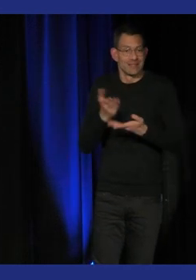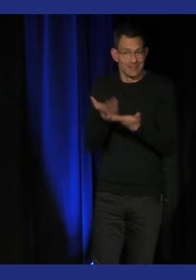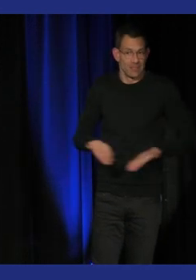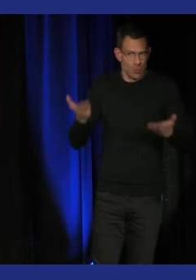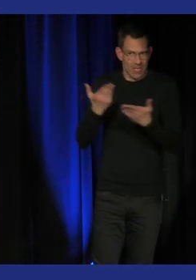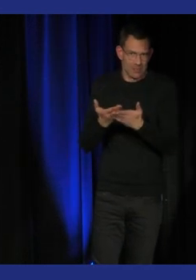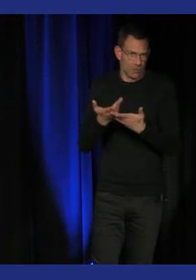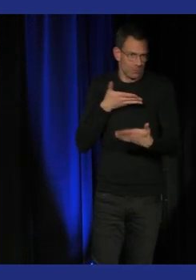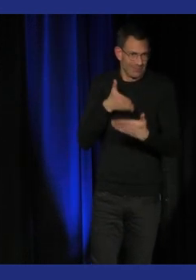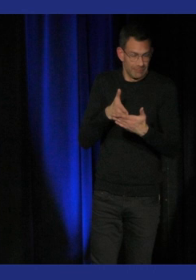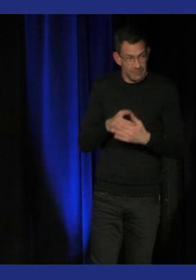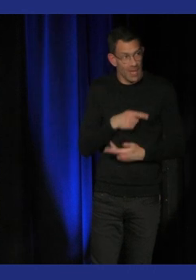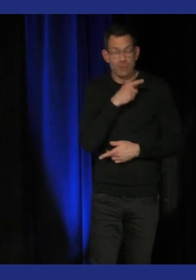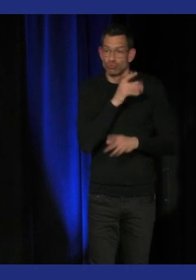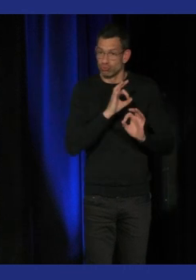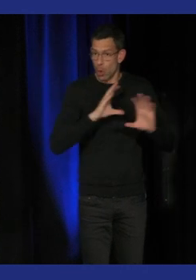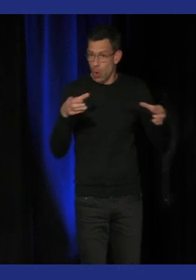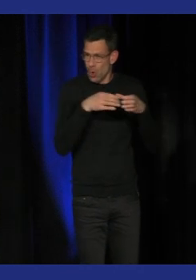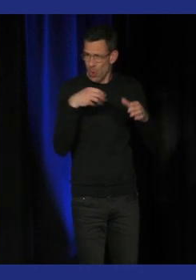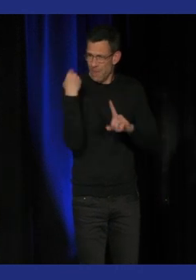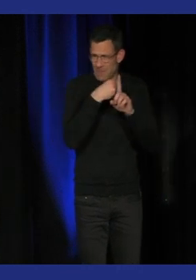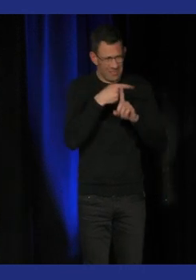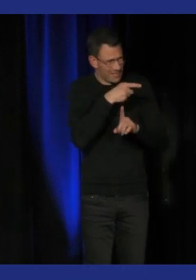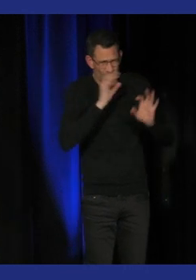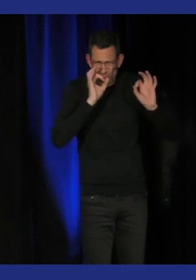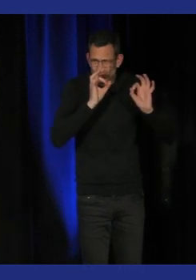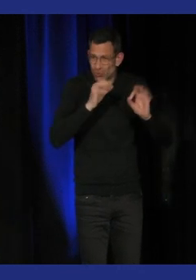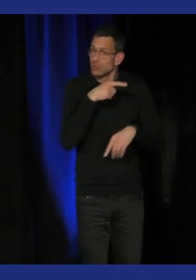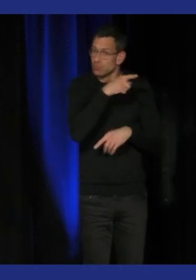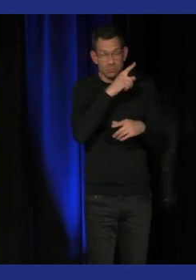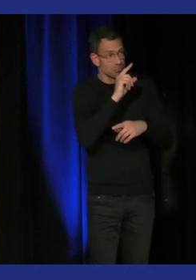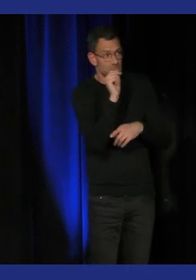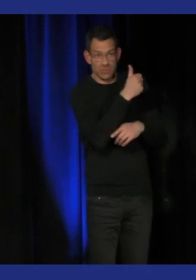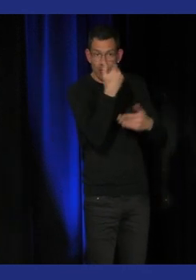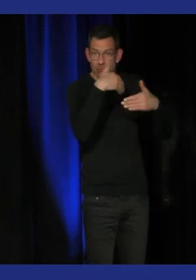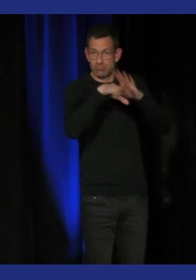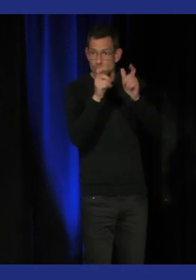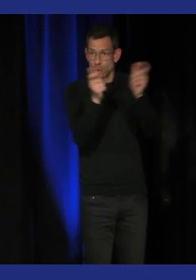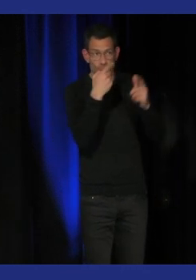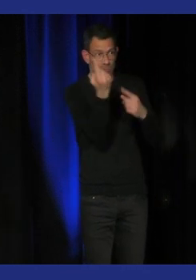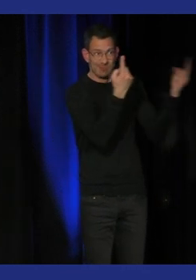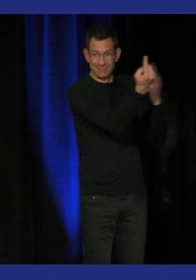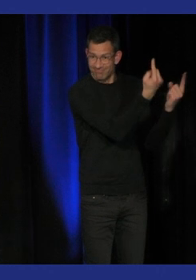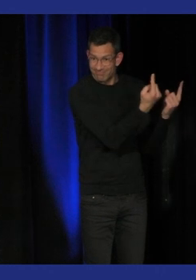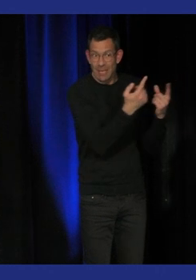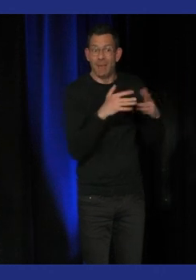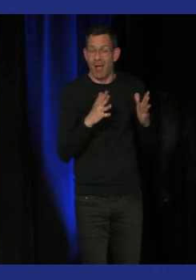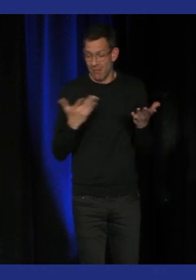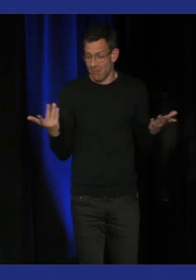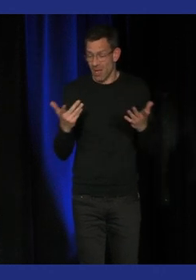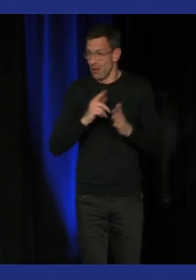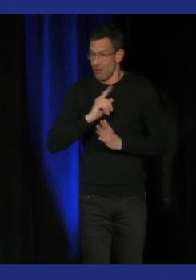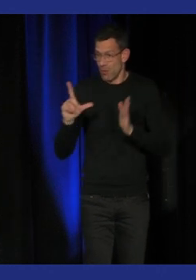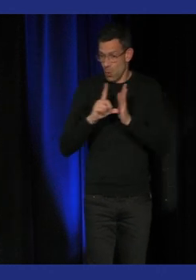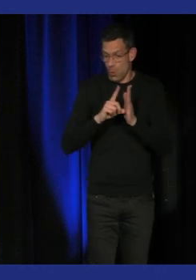de militants hyper pertinents qui sont chacun isolés dans leur structure, qui vont, grâce à la loi de 75, avoir